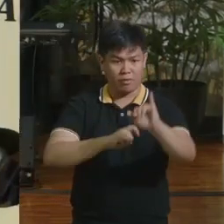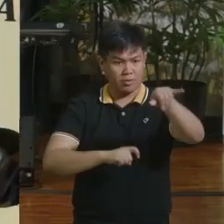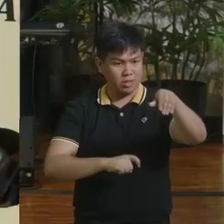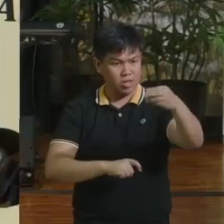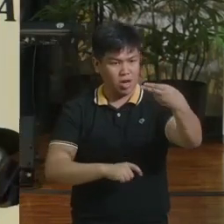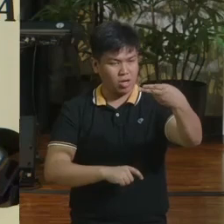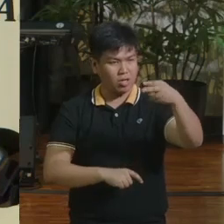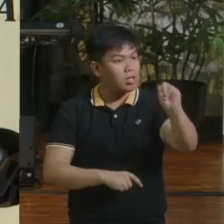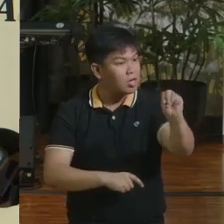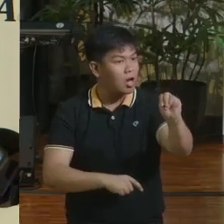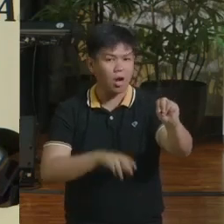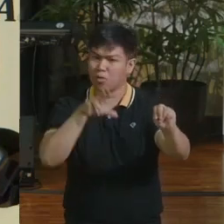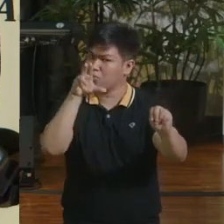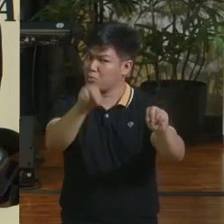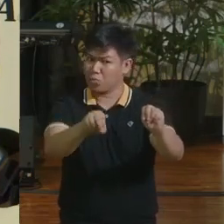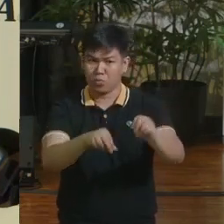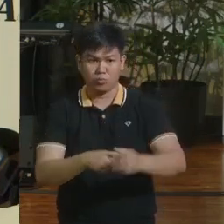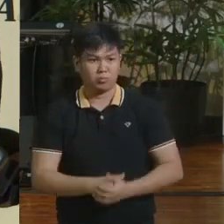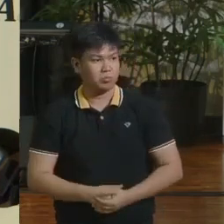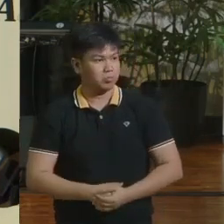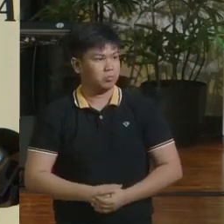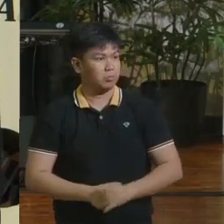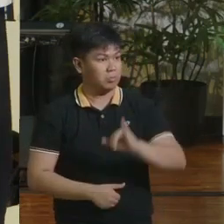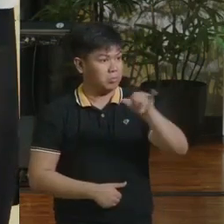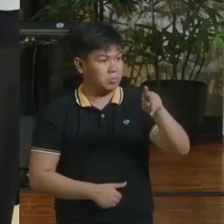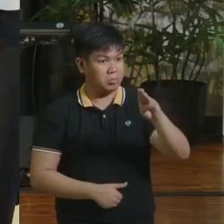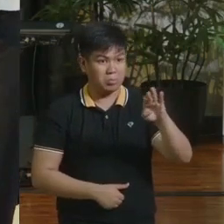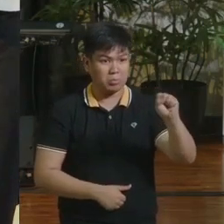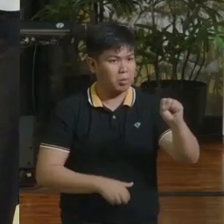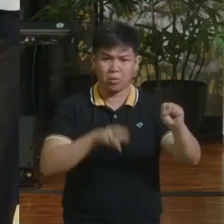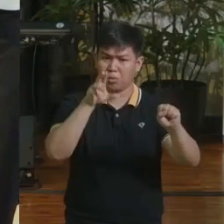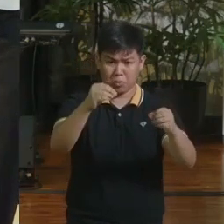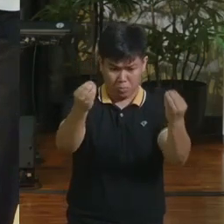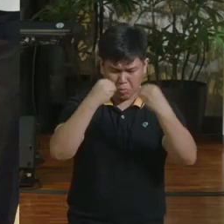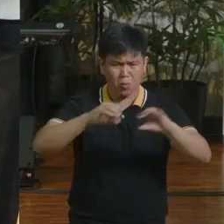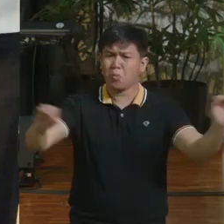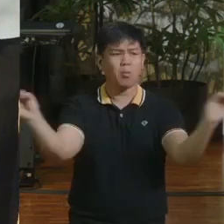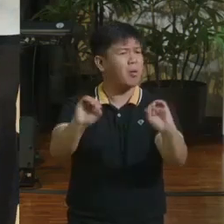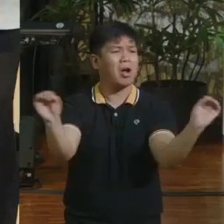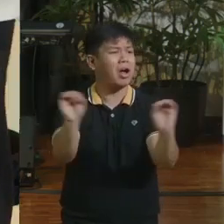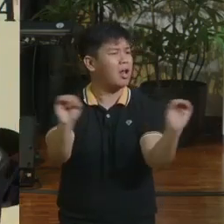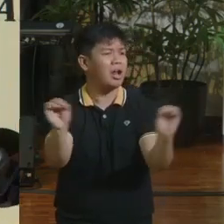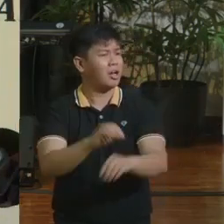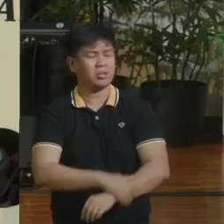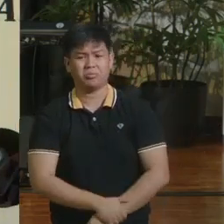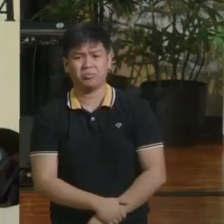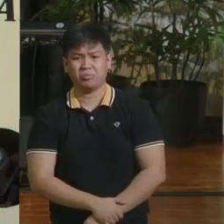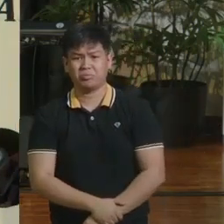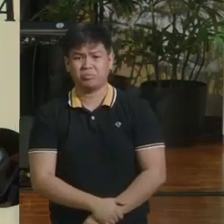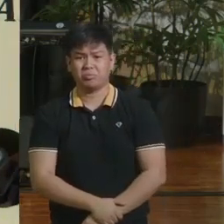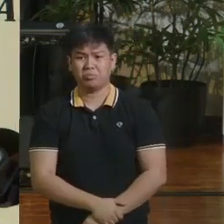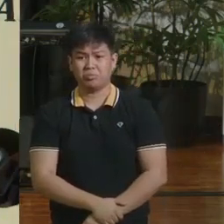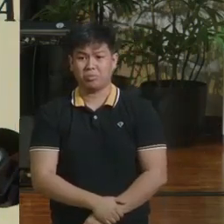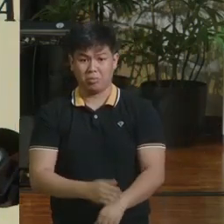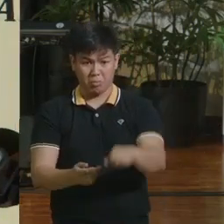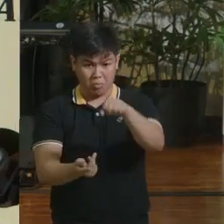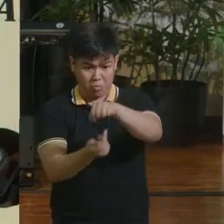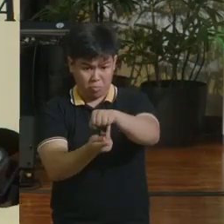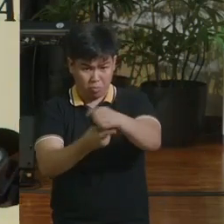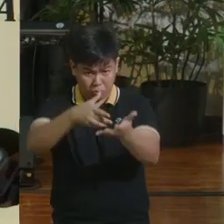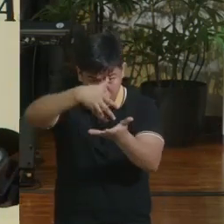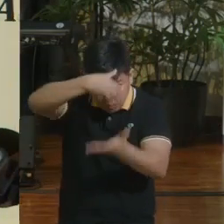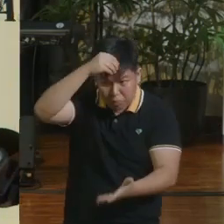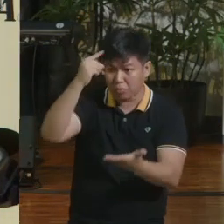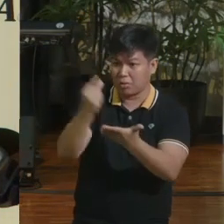mga umiikot na apostol. Hindi siya pinasa sa akin ng kahit